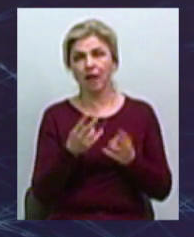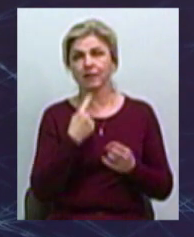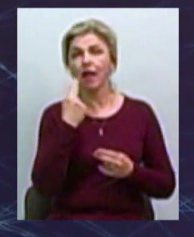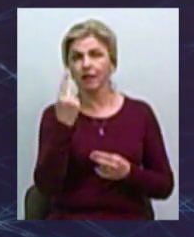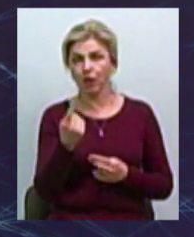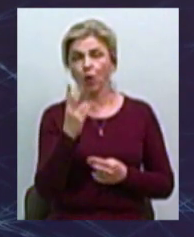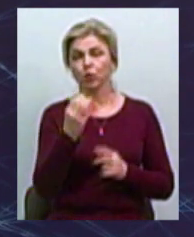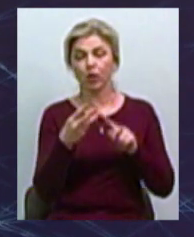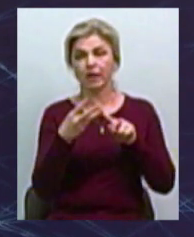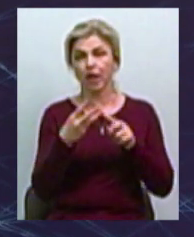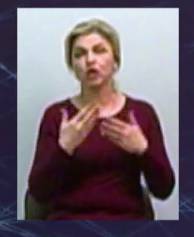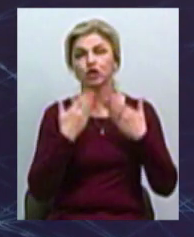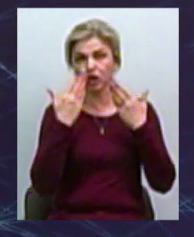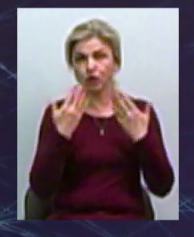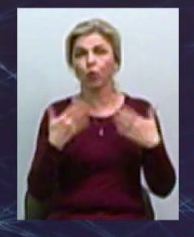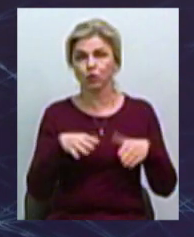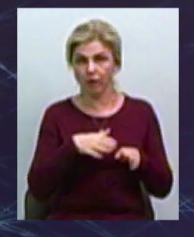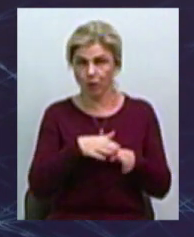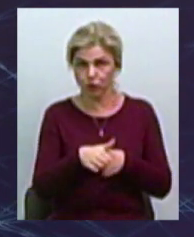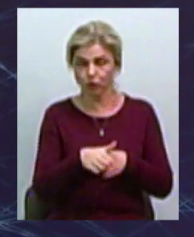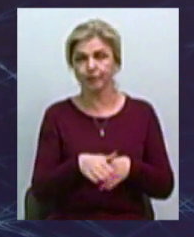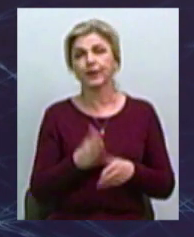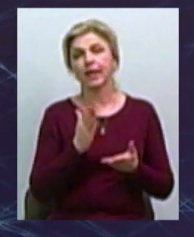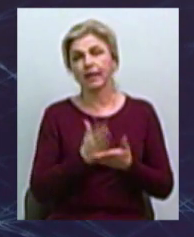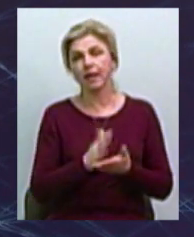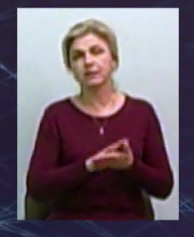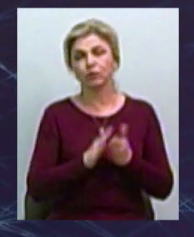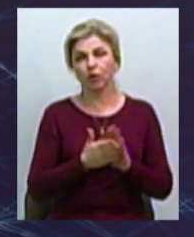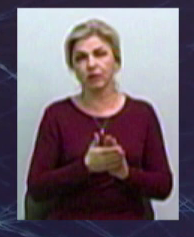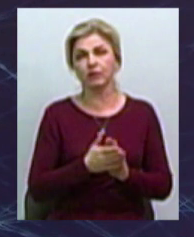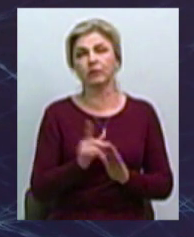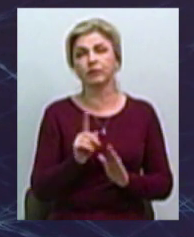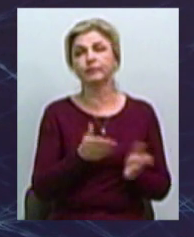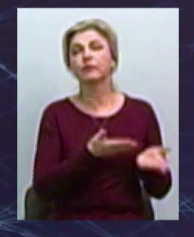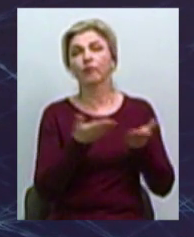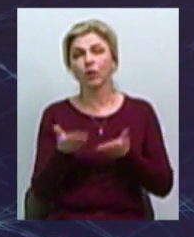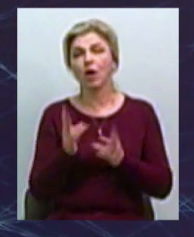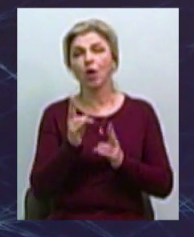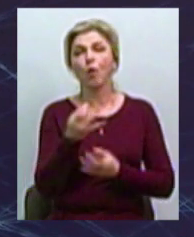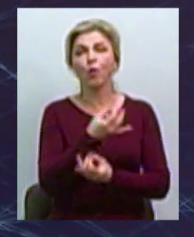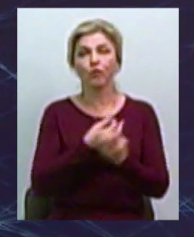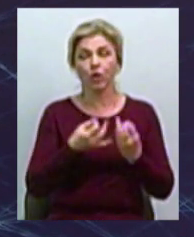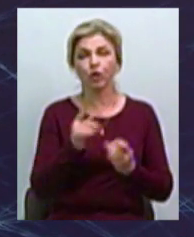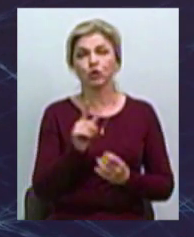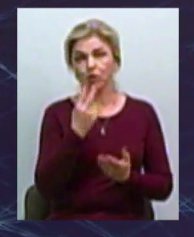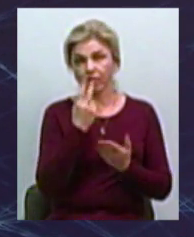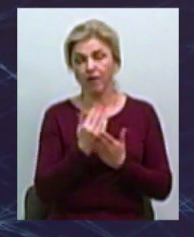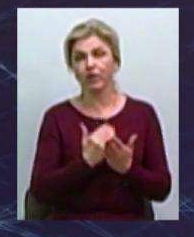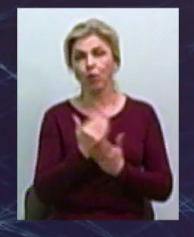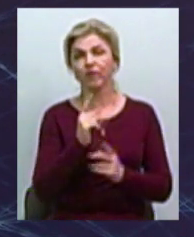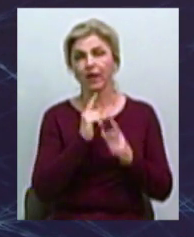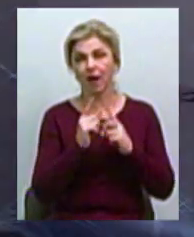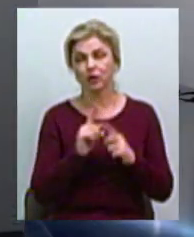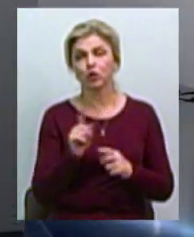вже пройшло. Є, скажімо так, ситуація, яка запрошує до обговорення. І те, що ми бачимо у Верховній Раді, те,